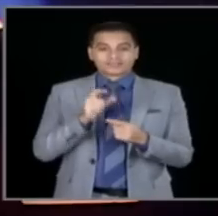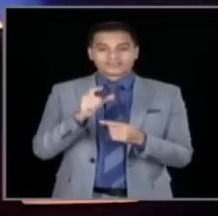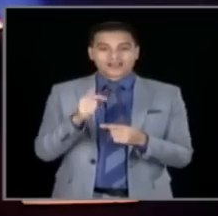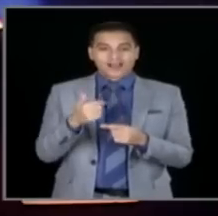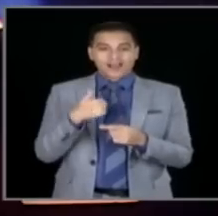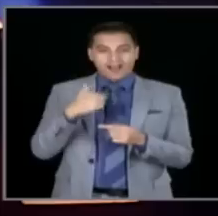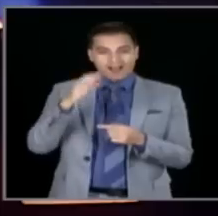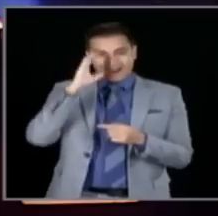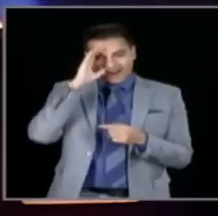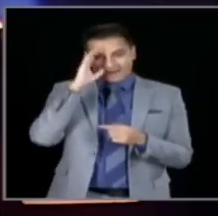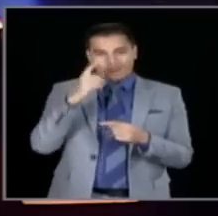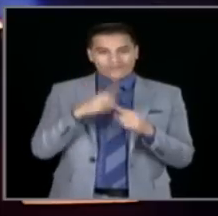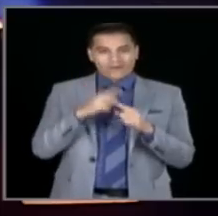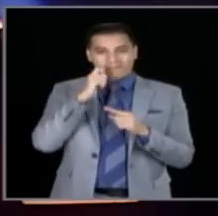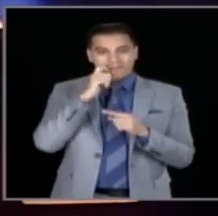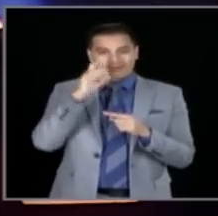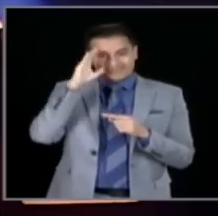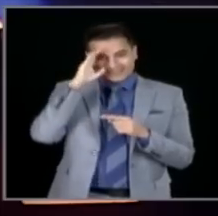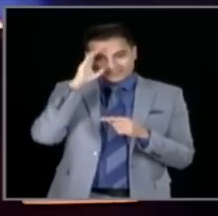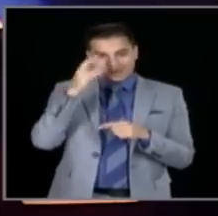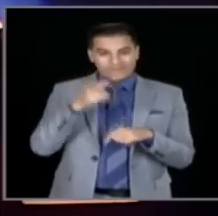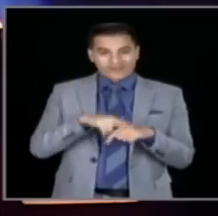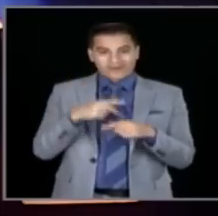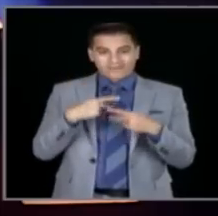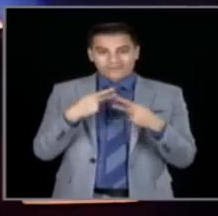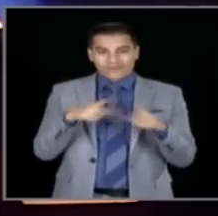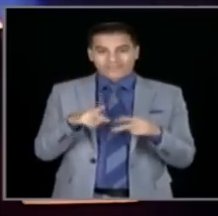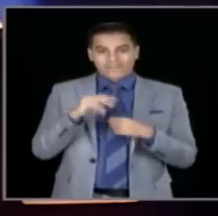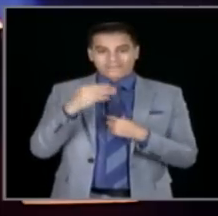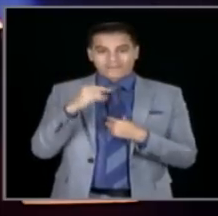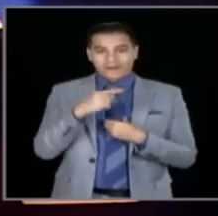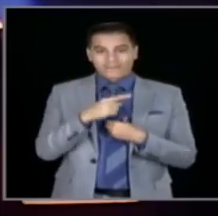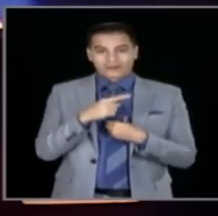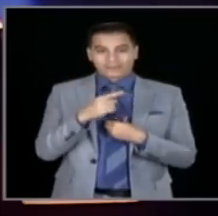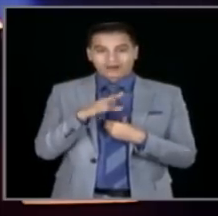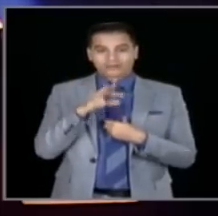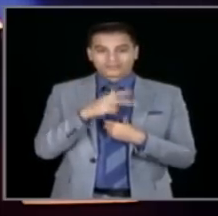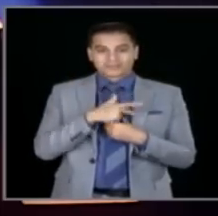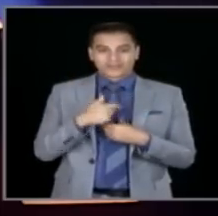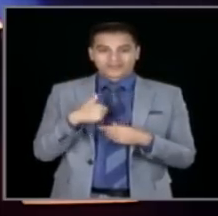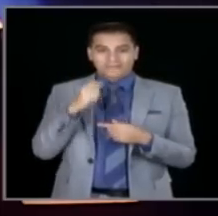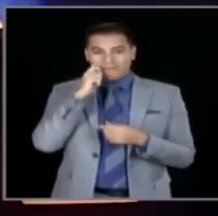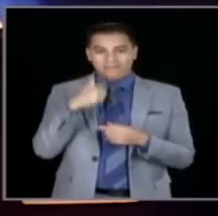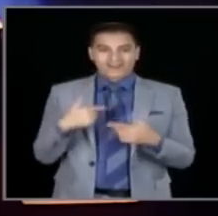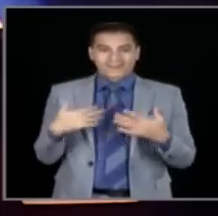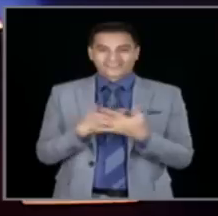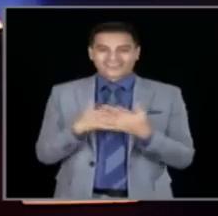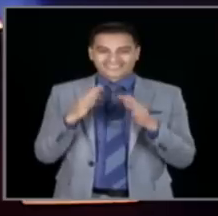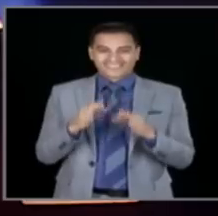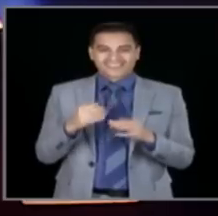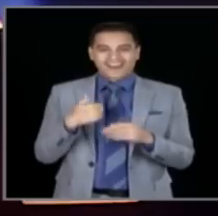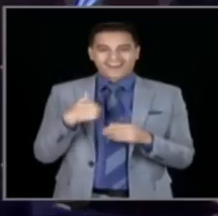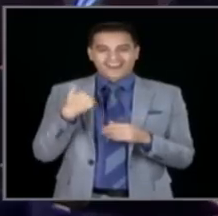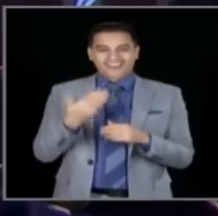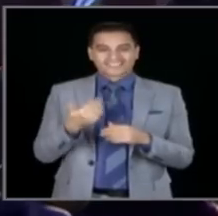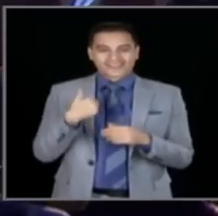مبدئيا انا زملكاويه ووالدي زملكاوي، والحاجه الوحيده اللي يمكن خلتني اوافق محمد اللي هو اختار الاسم ان انا بابايا هيفرح جدا بالاسم. يعني كان الصراحه ما كنتش